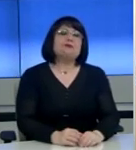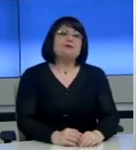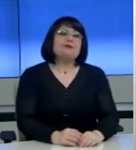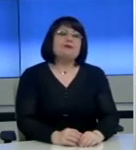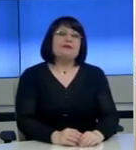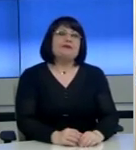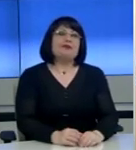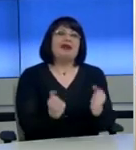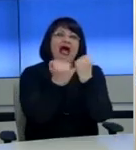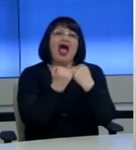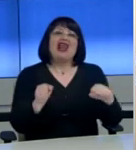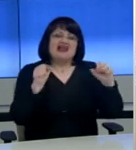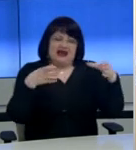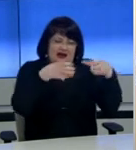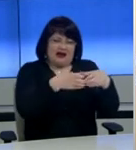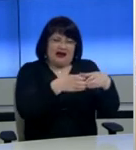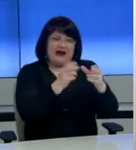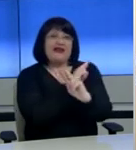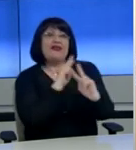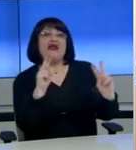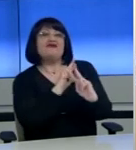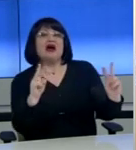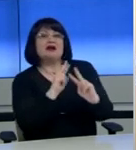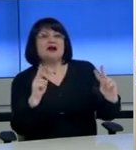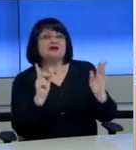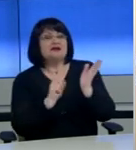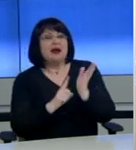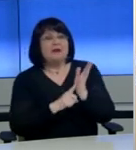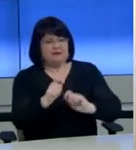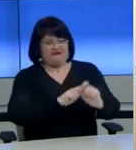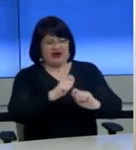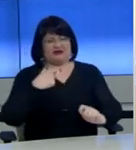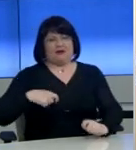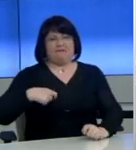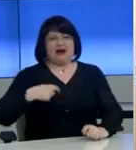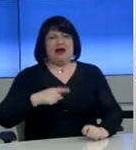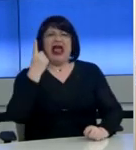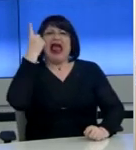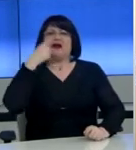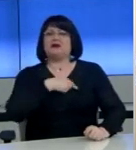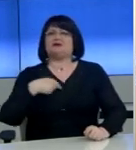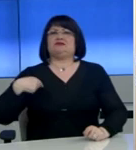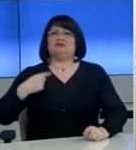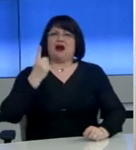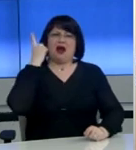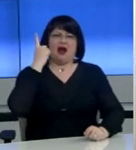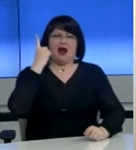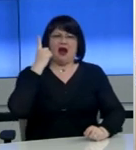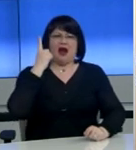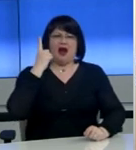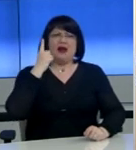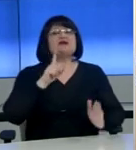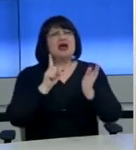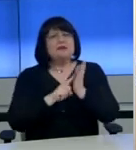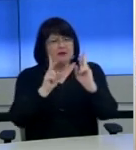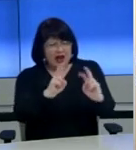Διαφάνειας, που θα έπρεπε όλα αυτά να τα ελέγχει, τελεί υπό την αρχή ενός ανδρός, με ανενεργά τα άλλα